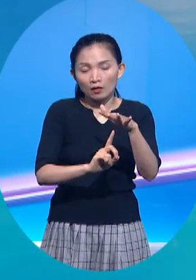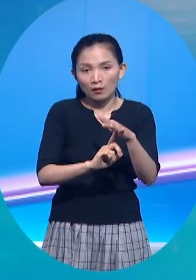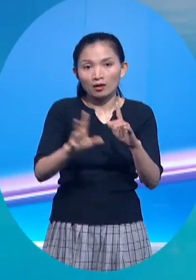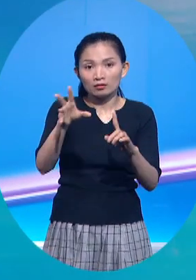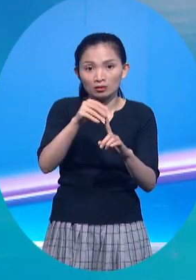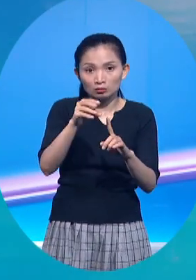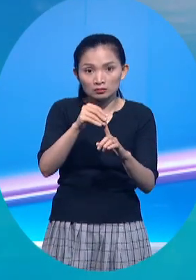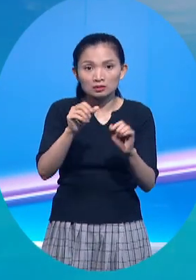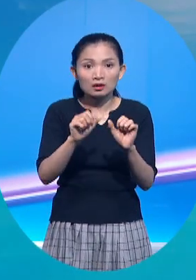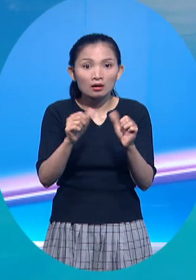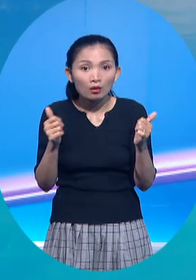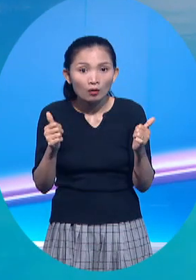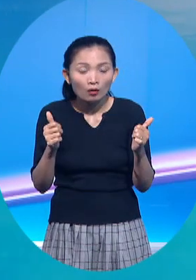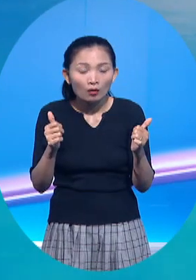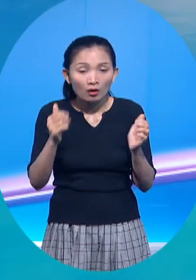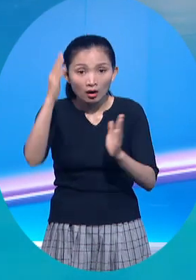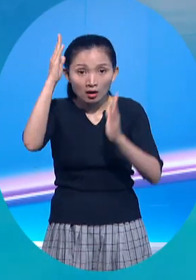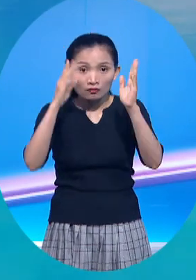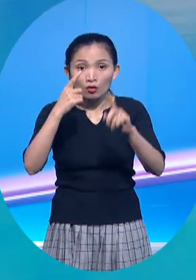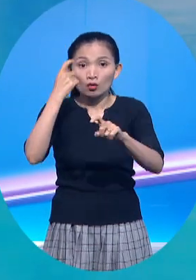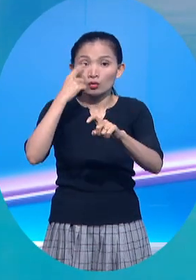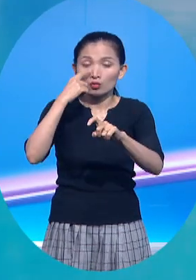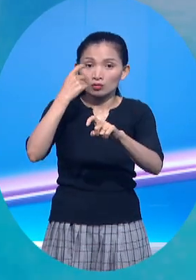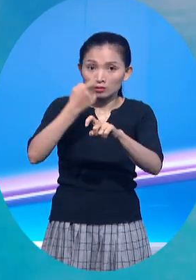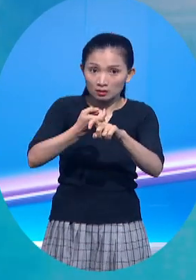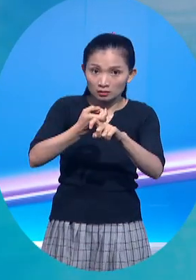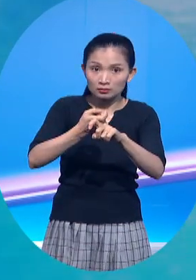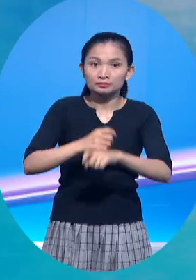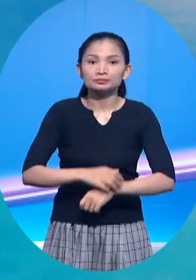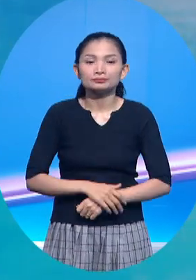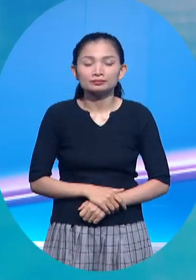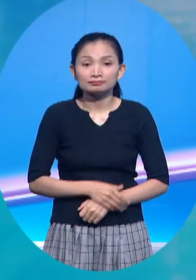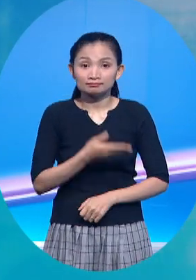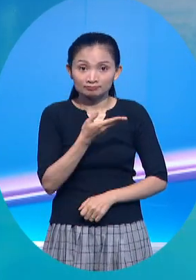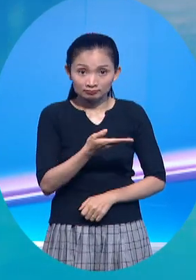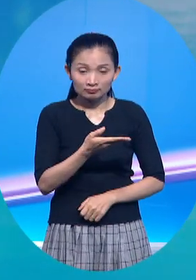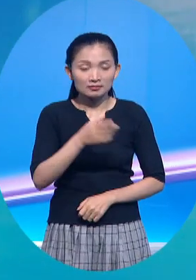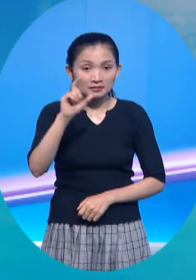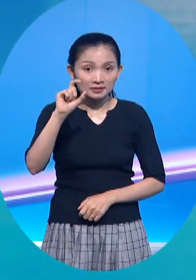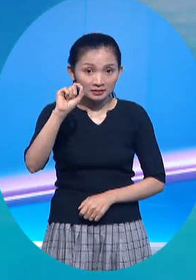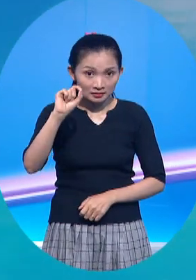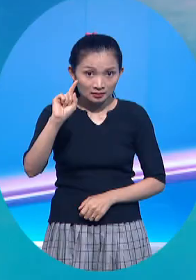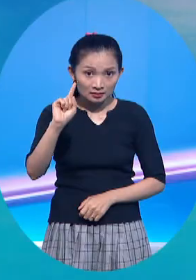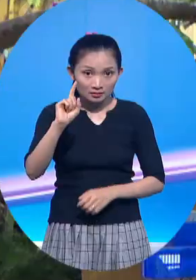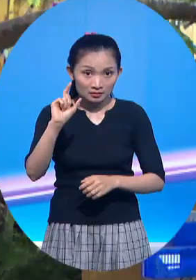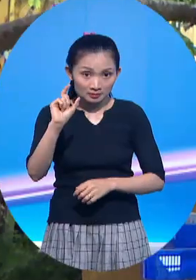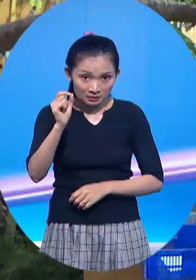phố Thủ Đức, thành phố Hồ Chí Minh. Đây là trạm liên lạc văn hóa thông tin truyền thông thứ 10 tại các quận huyện trên địa bàn thành phố.